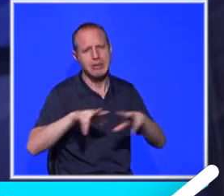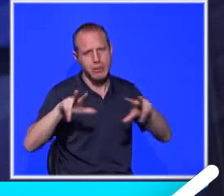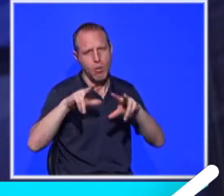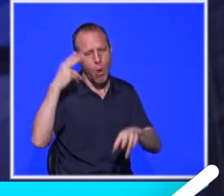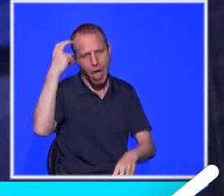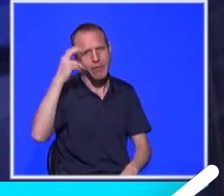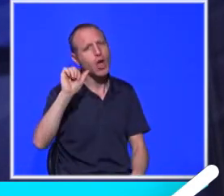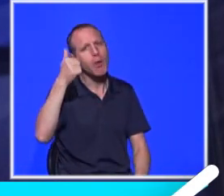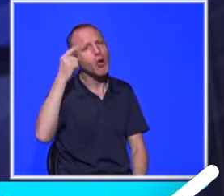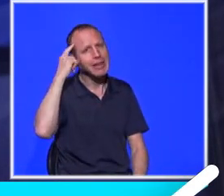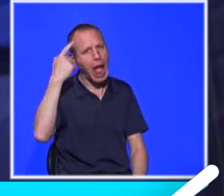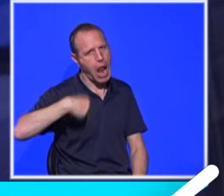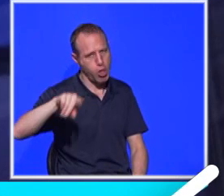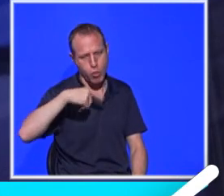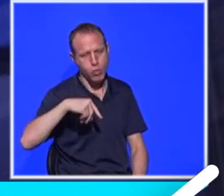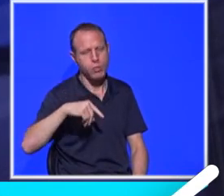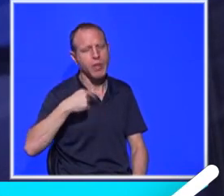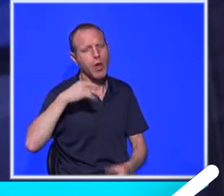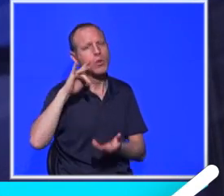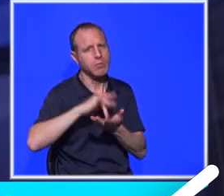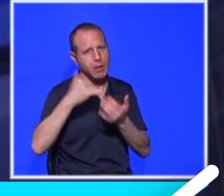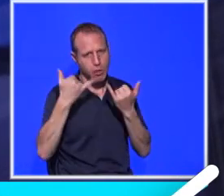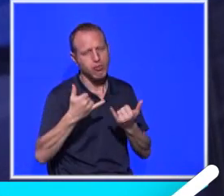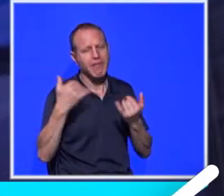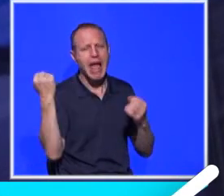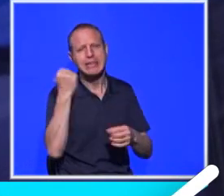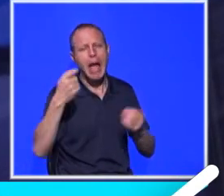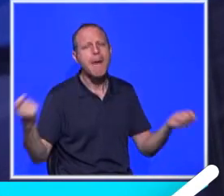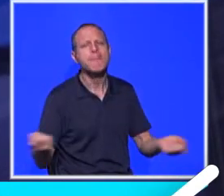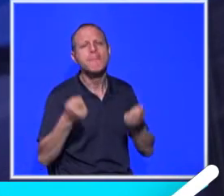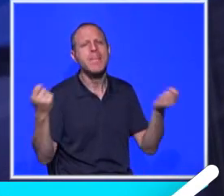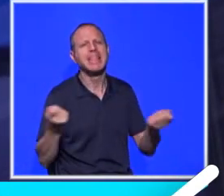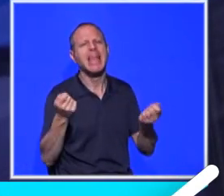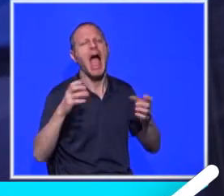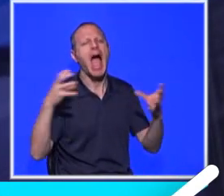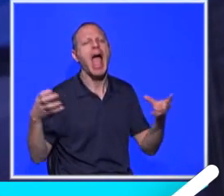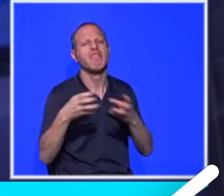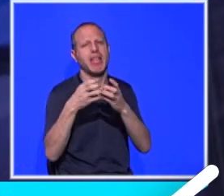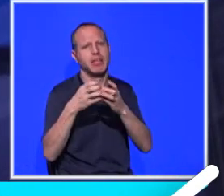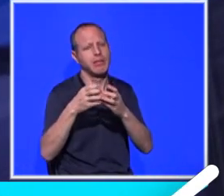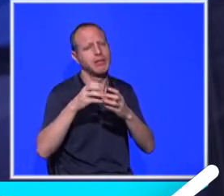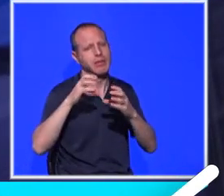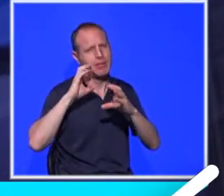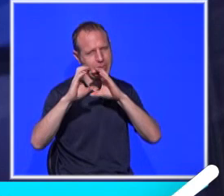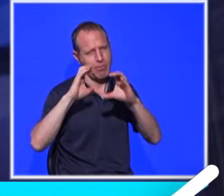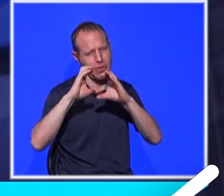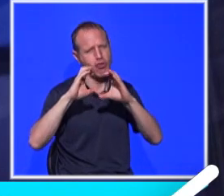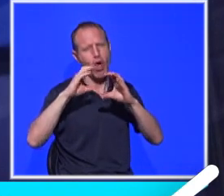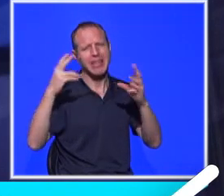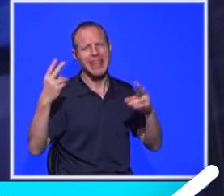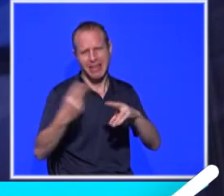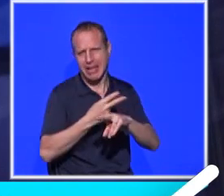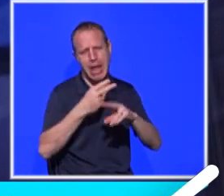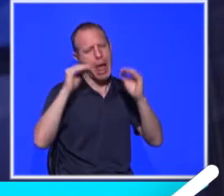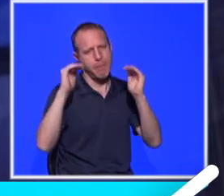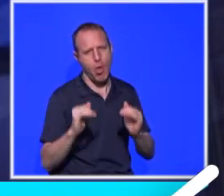עלינו. אנחנו כן נמצאים חזק עכשיו במדיה החברתית, פחות בעדיין בתקשורת המיינסטרים, כנראה שגם